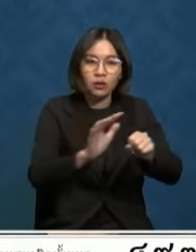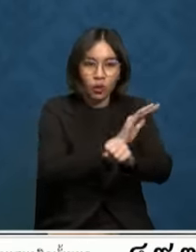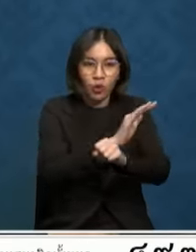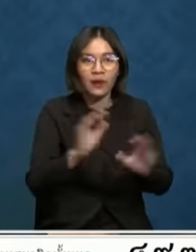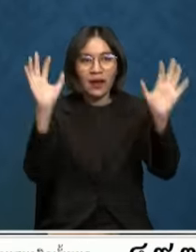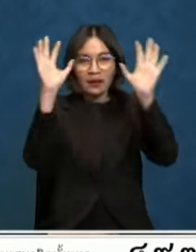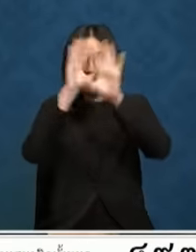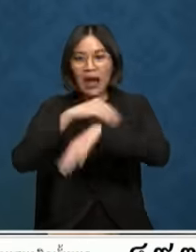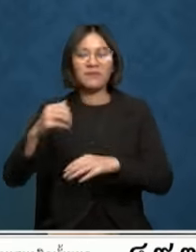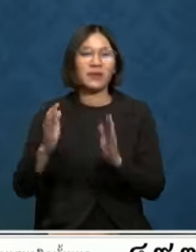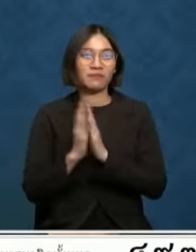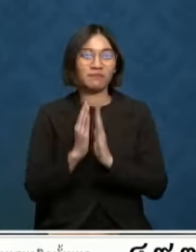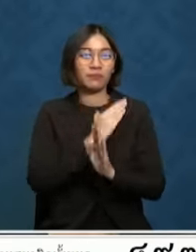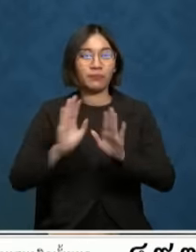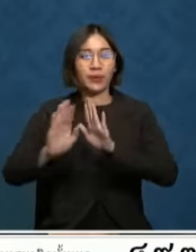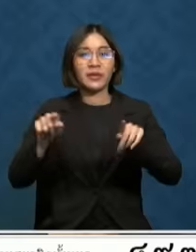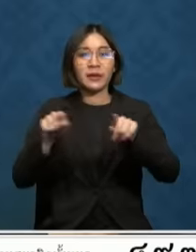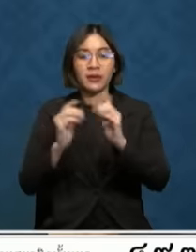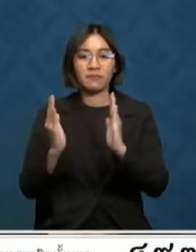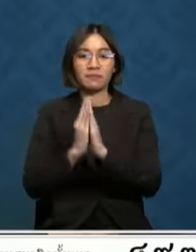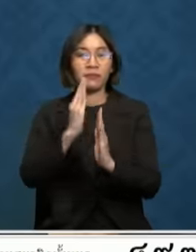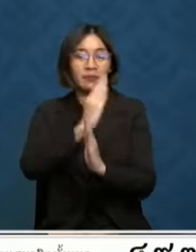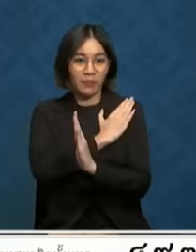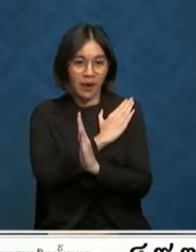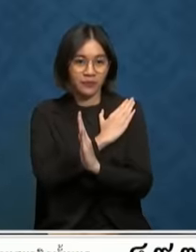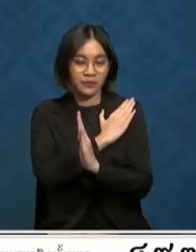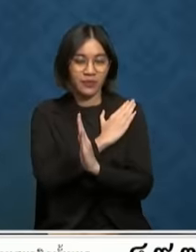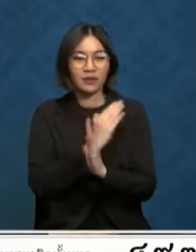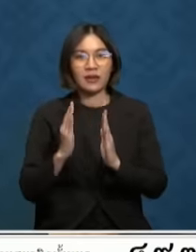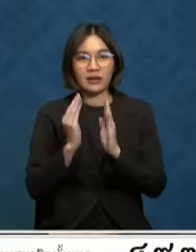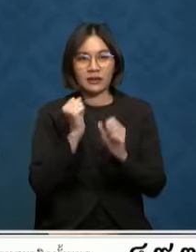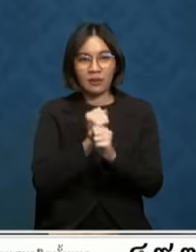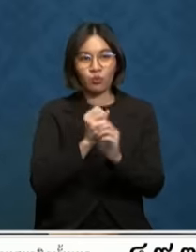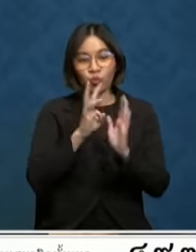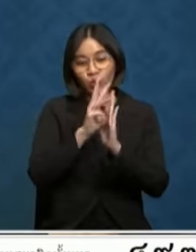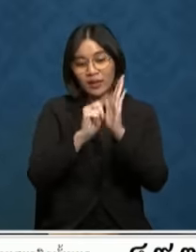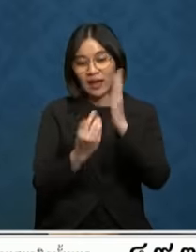พระอยู่บนหิ้งพระต้องอยู่ในธรรมวินัย